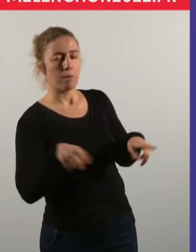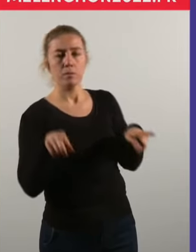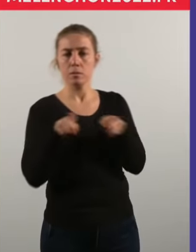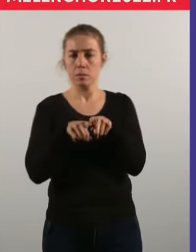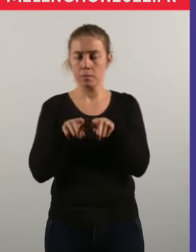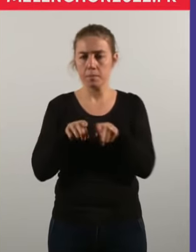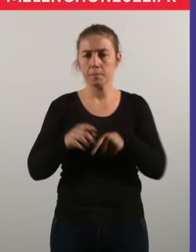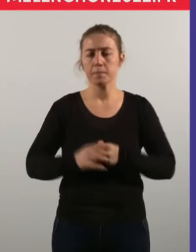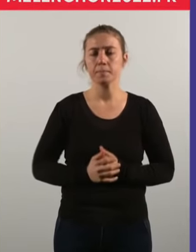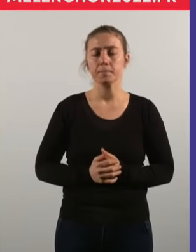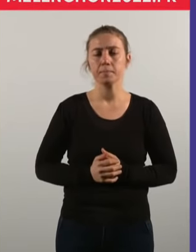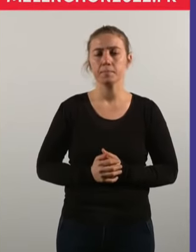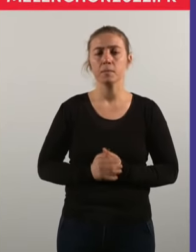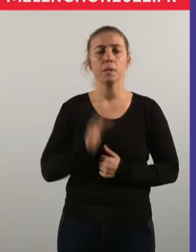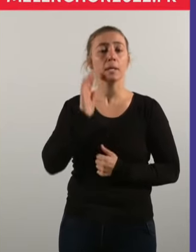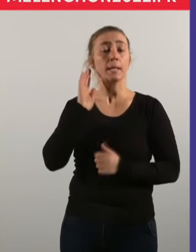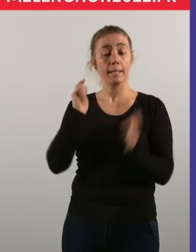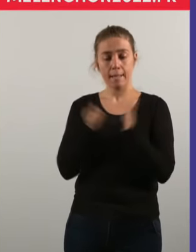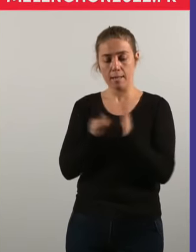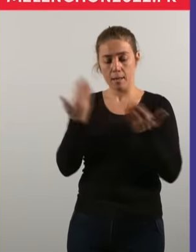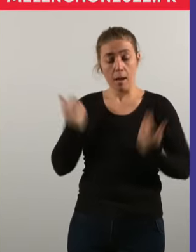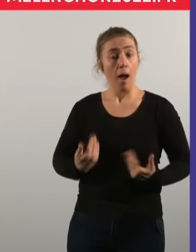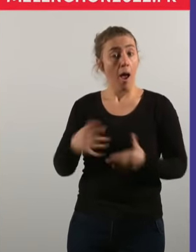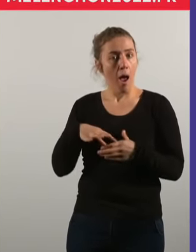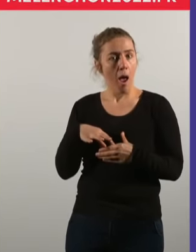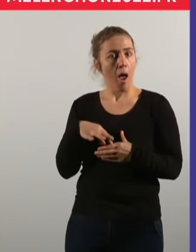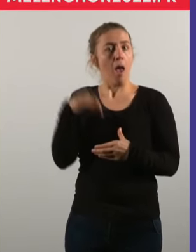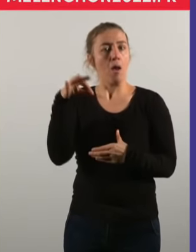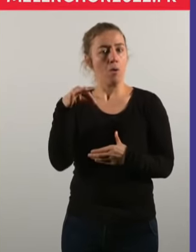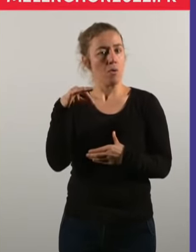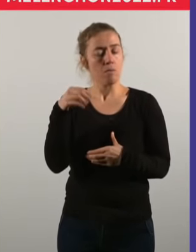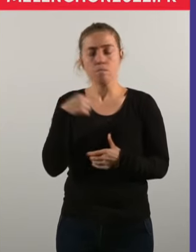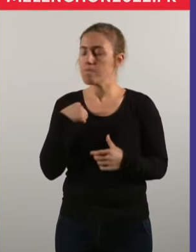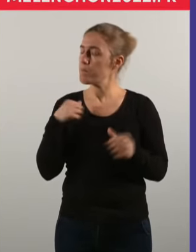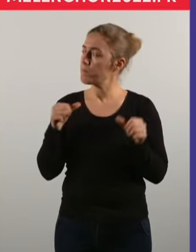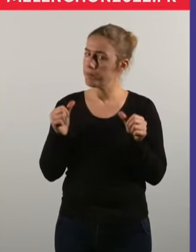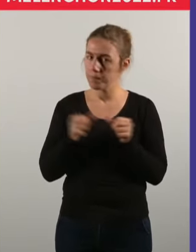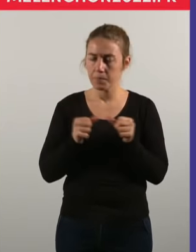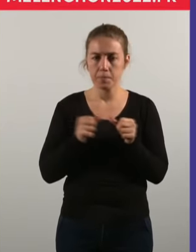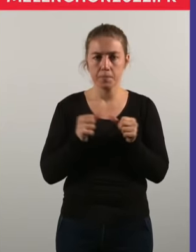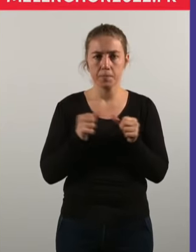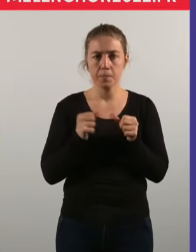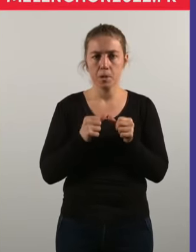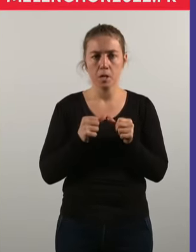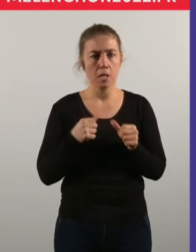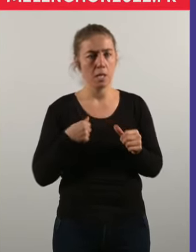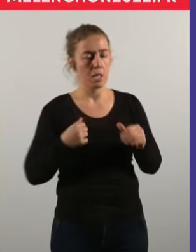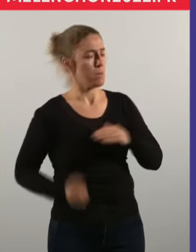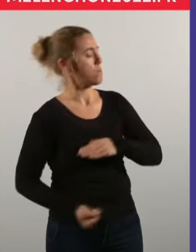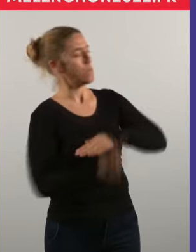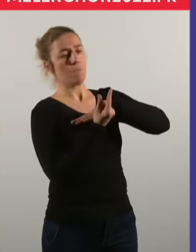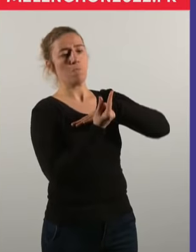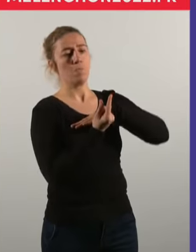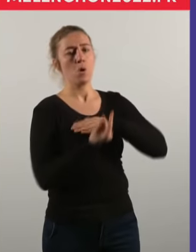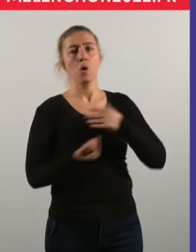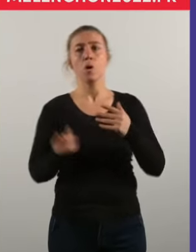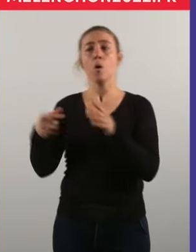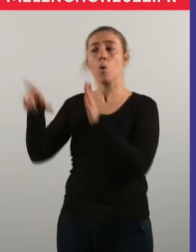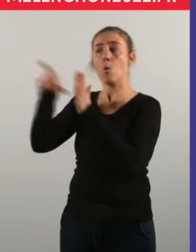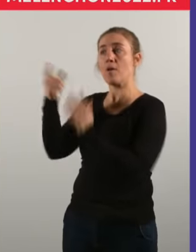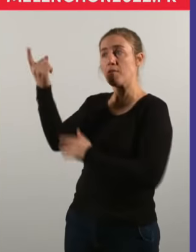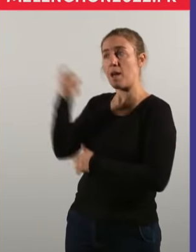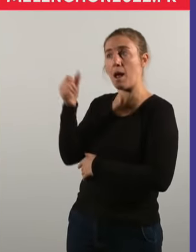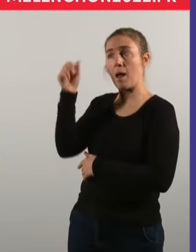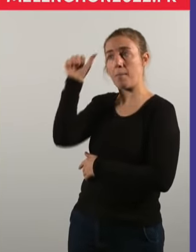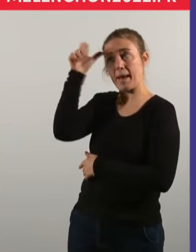élu, je me prendrai la tête d'une initiative pour aller contre la loi qu'ont votée les